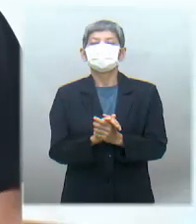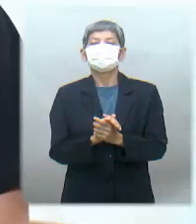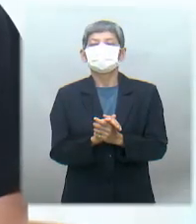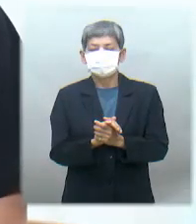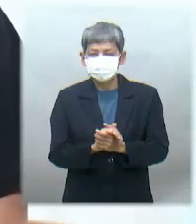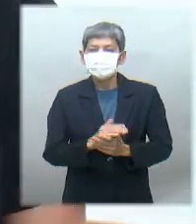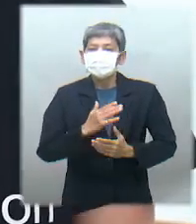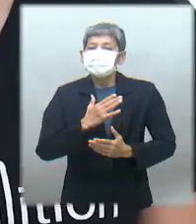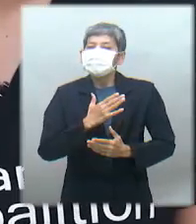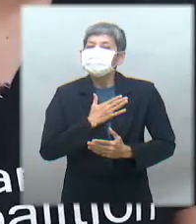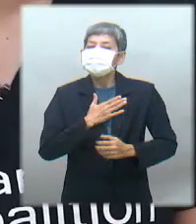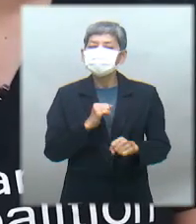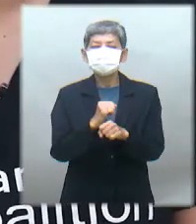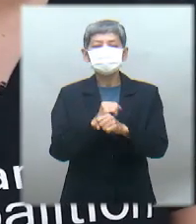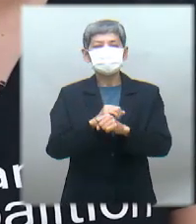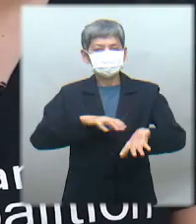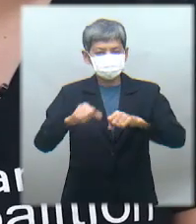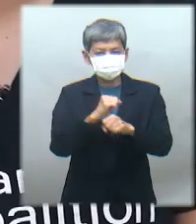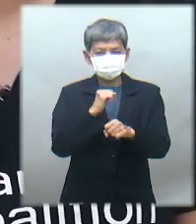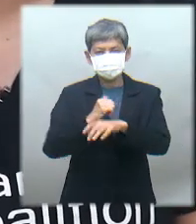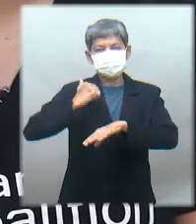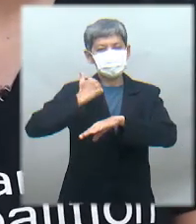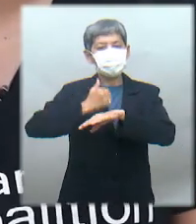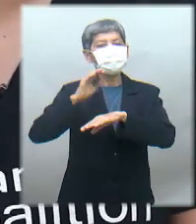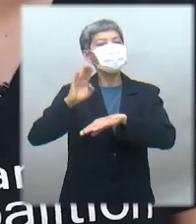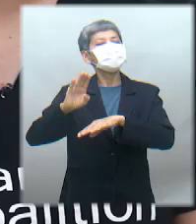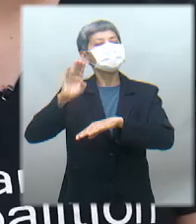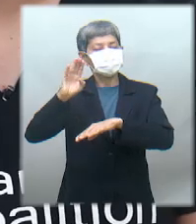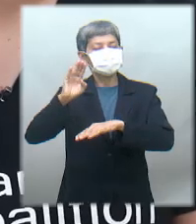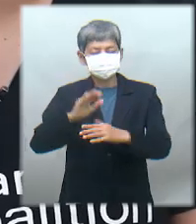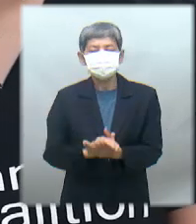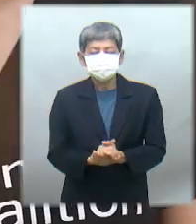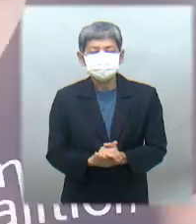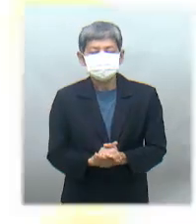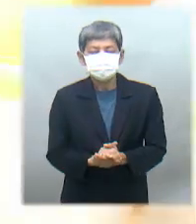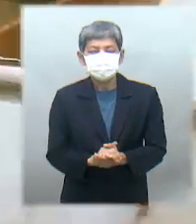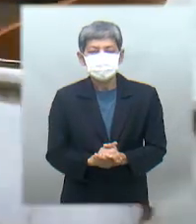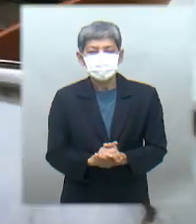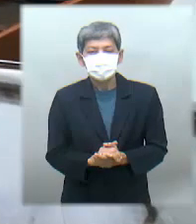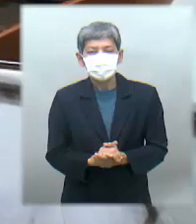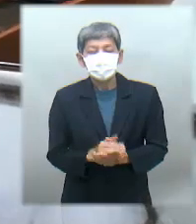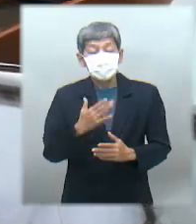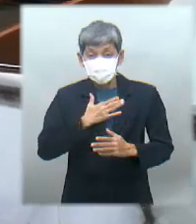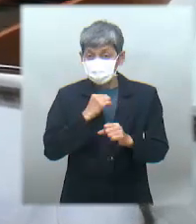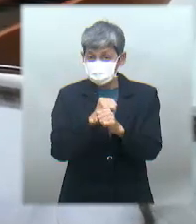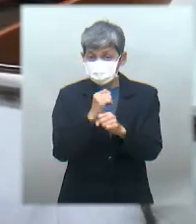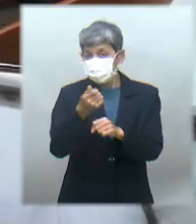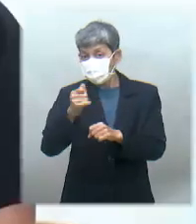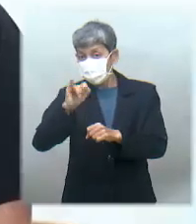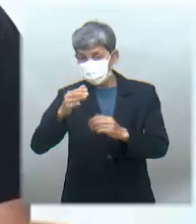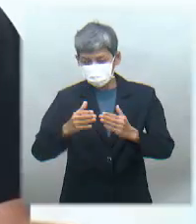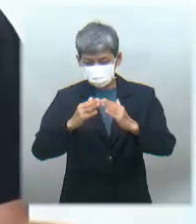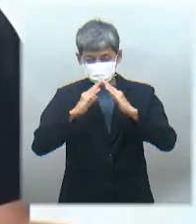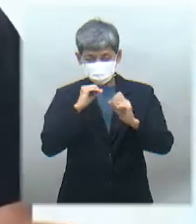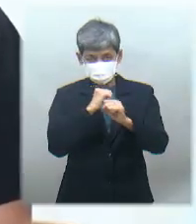่ะ มีทาวิคัสนาสถิงกิจ เป็นโโดยและก็ซีโรของประสัท Vulcan Coalition ค่ะVulcan เราเป็น AI สาร์ทอัพ